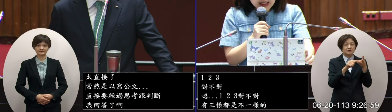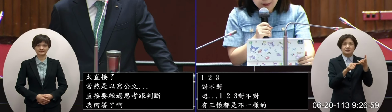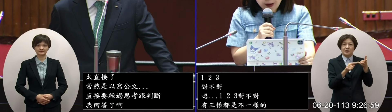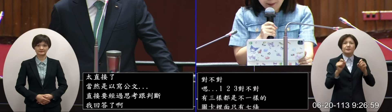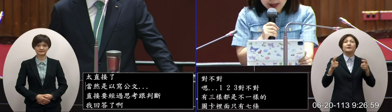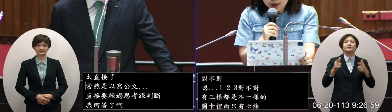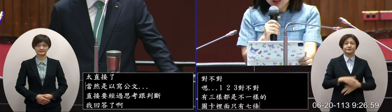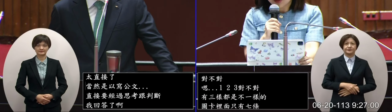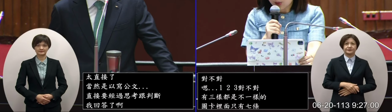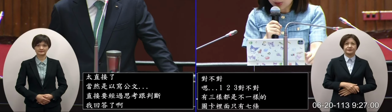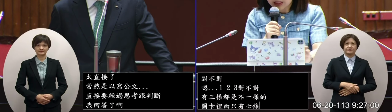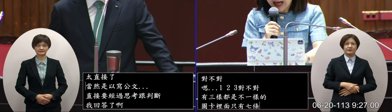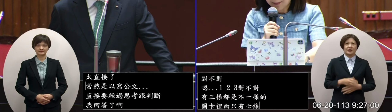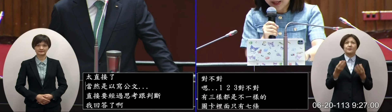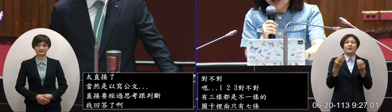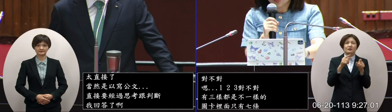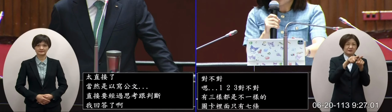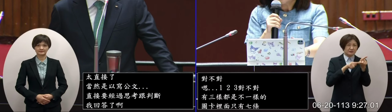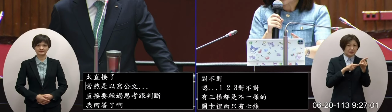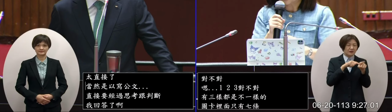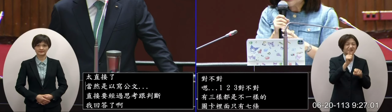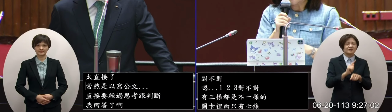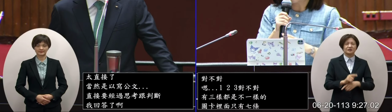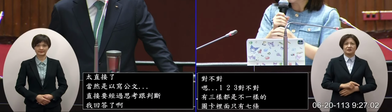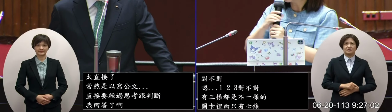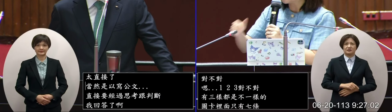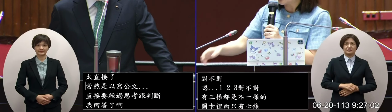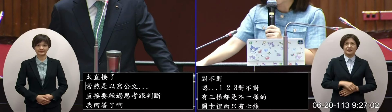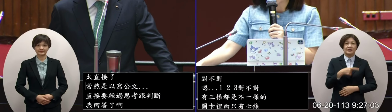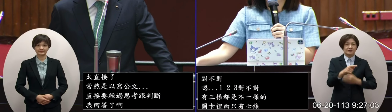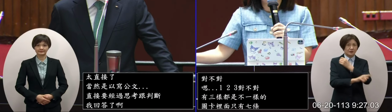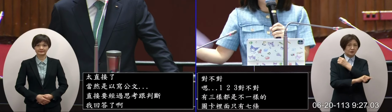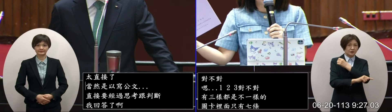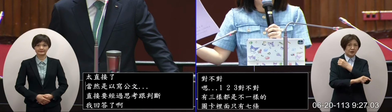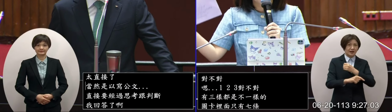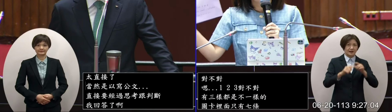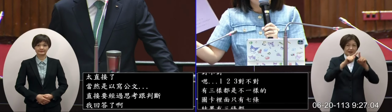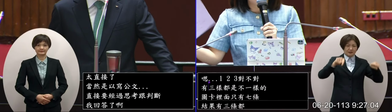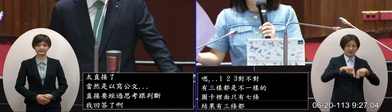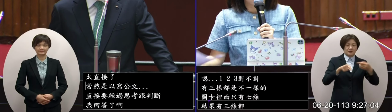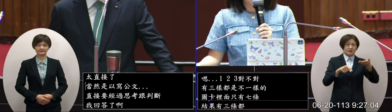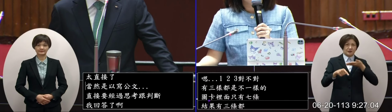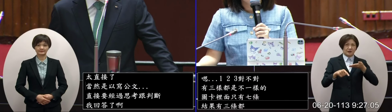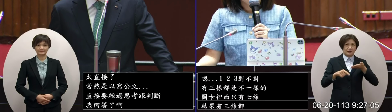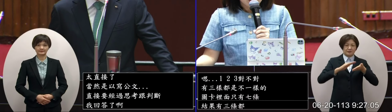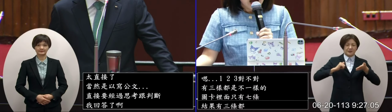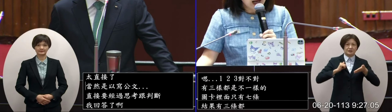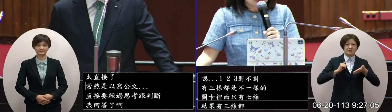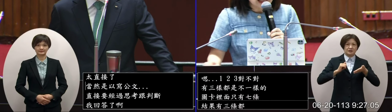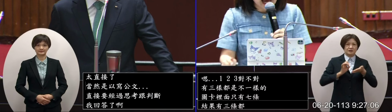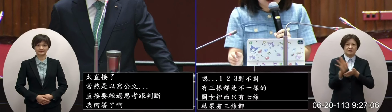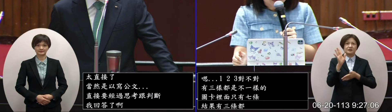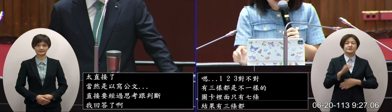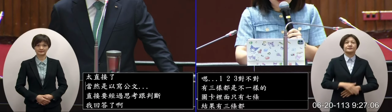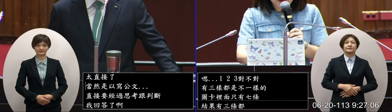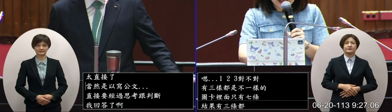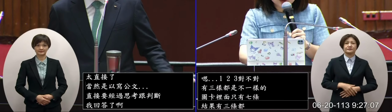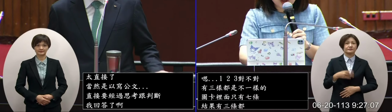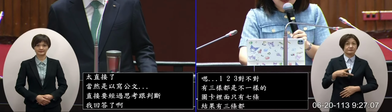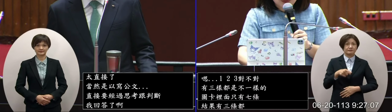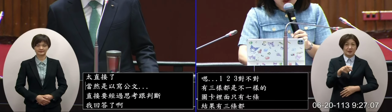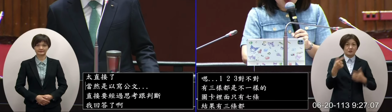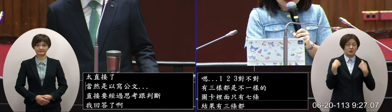嘛？根本没有什么无差别哈，所以你们在最后给我们的文书拿掉了。好，再来，你